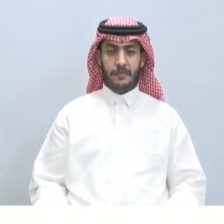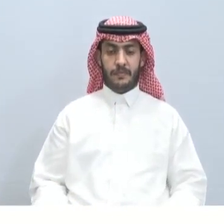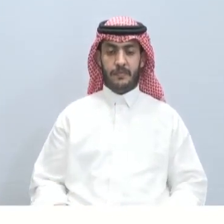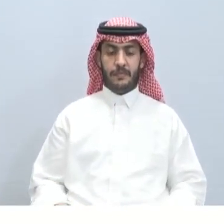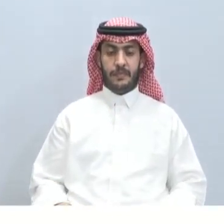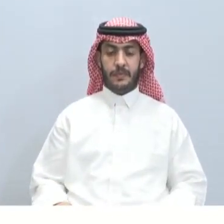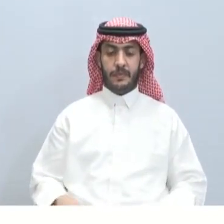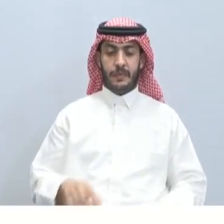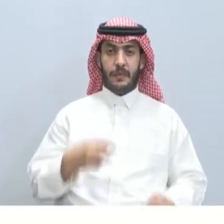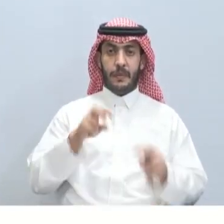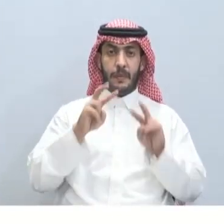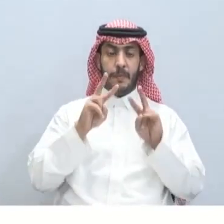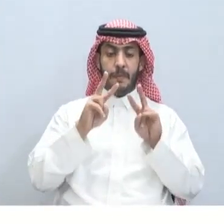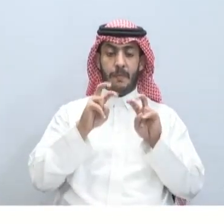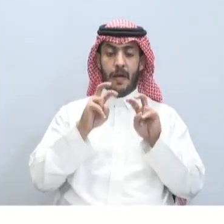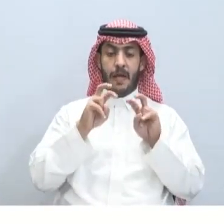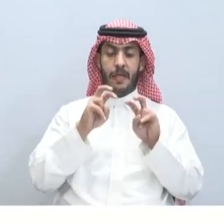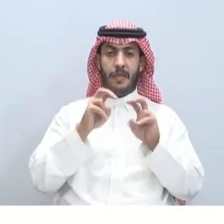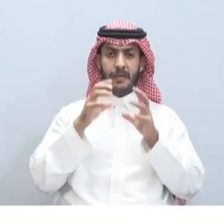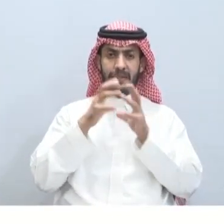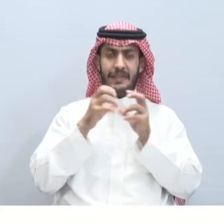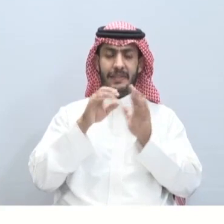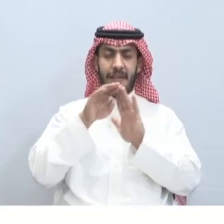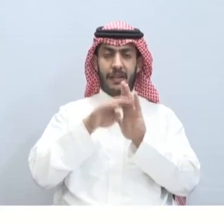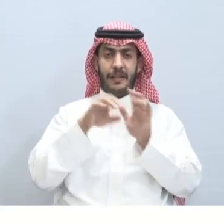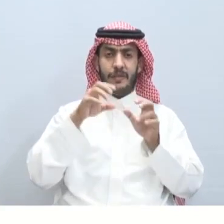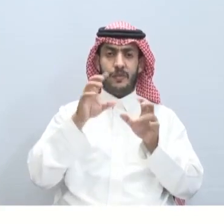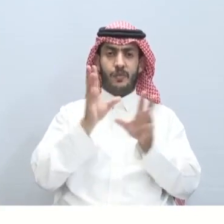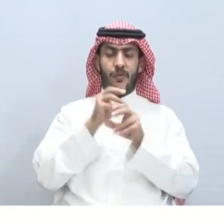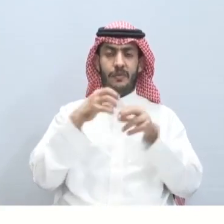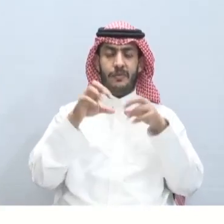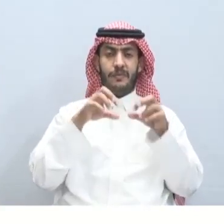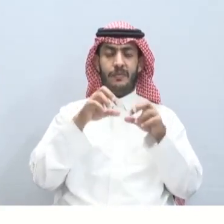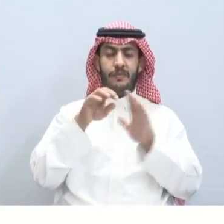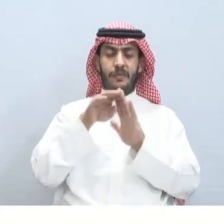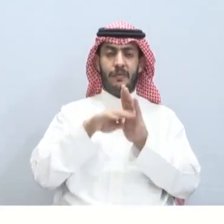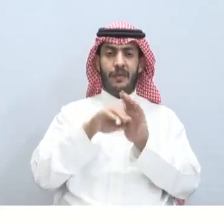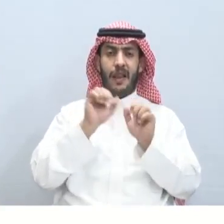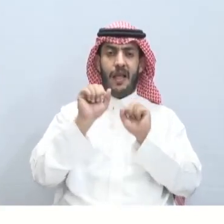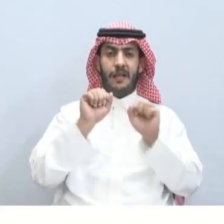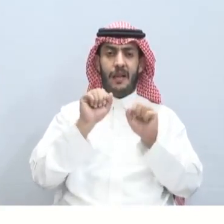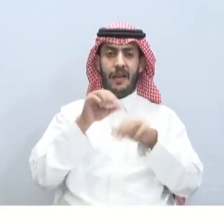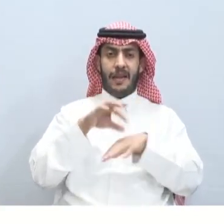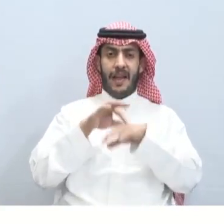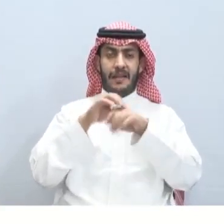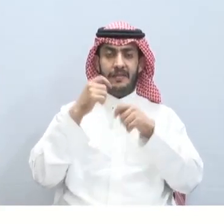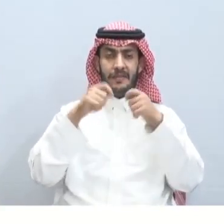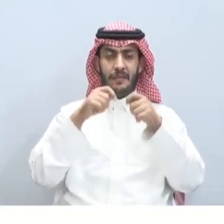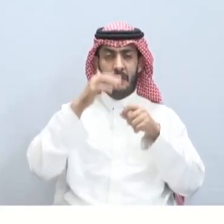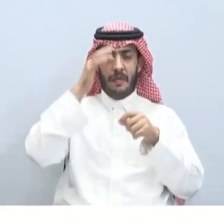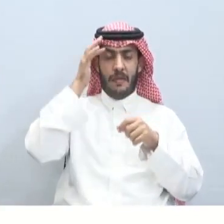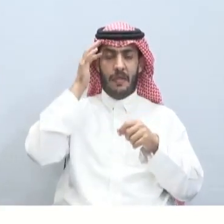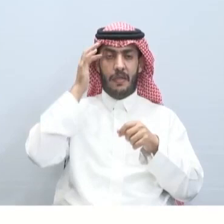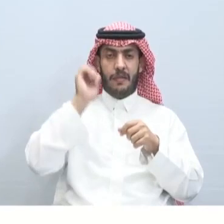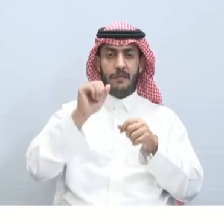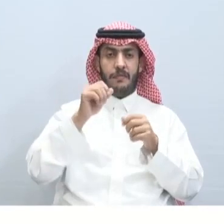والتحليل الذي تجريه الشركات لتكون قادره على تقسيم السوق فهم السوق وخصائص العملاء المحتملين